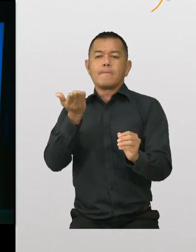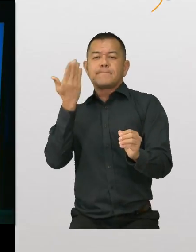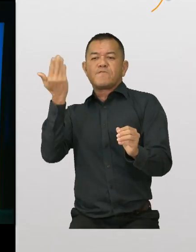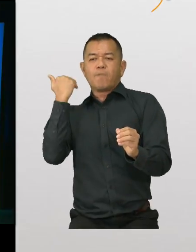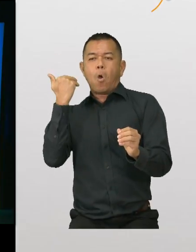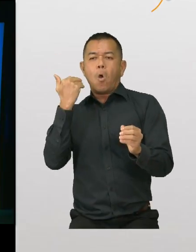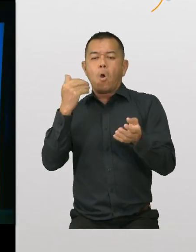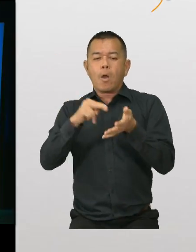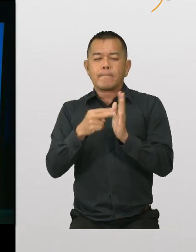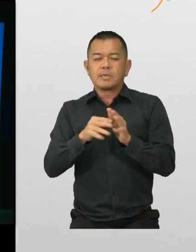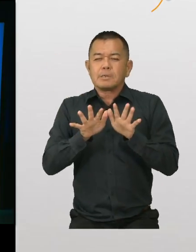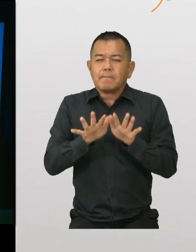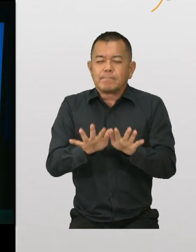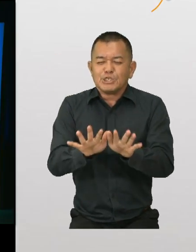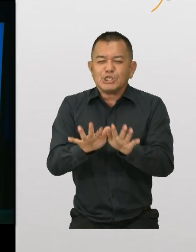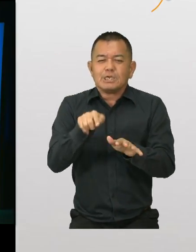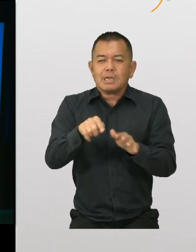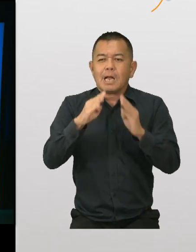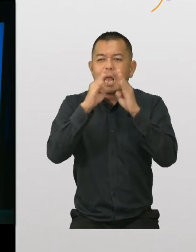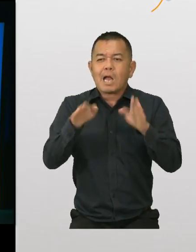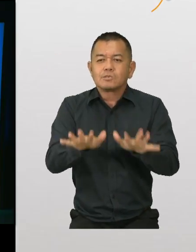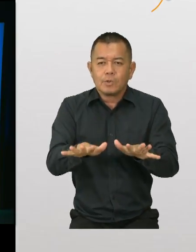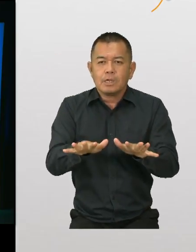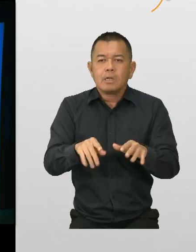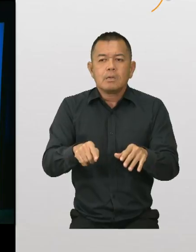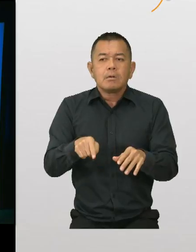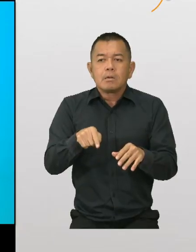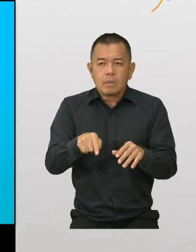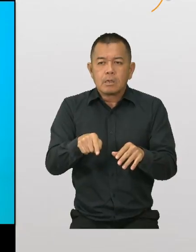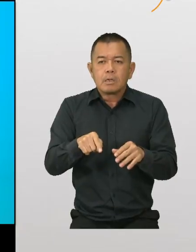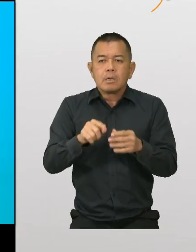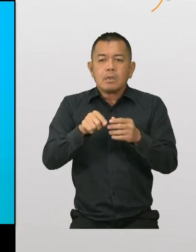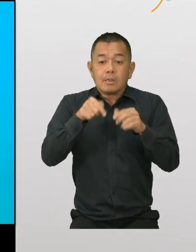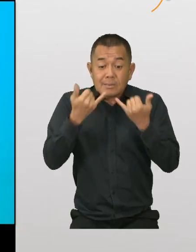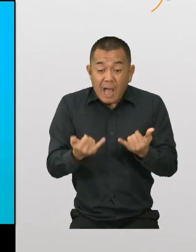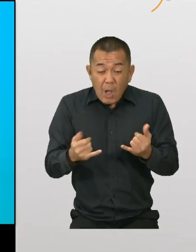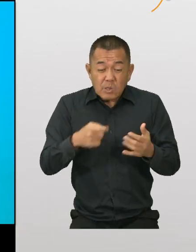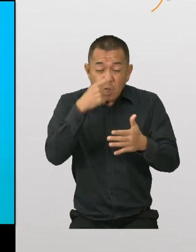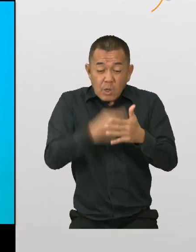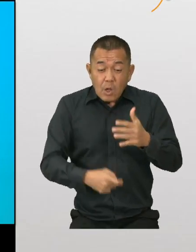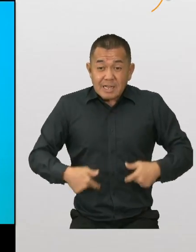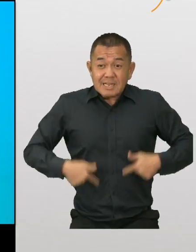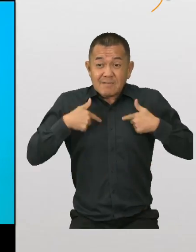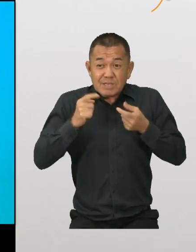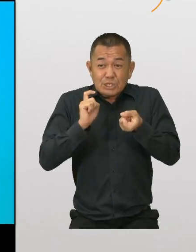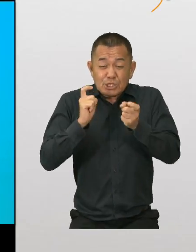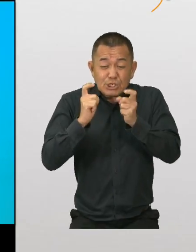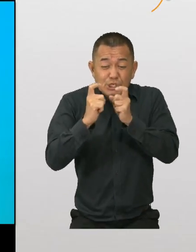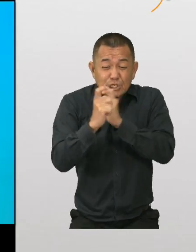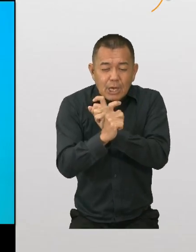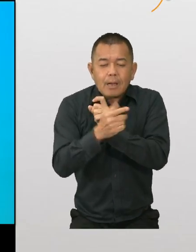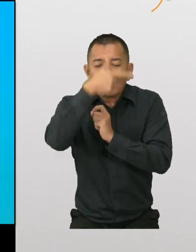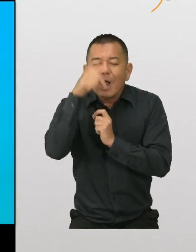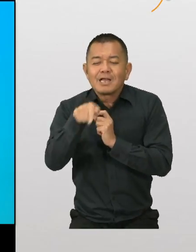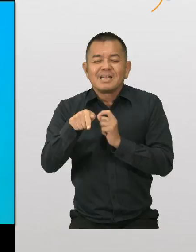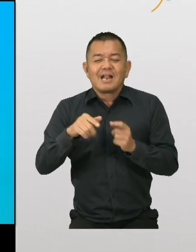活方式的 which is the 改变 third point, can increase as a result of changing 最后一个因素 lifestyles. 是通货膨胀导致物 Lastly,